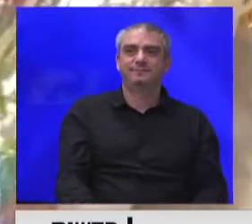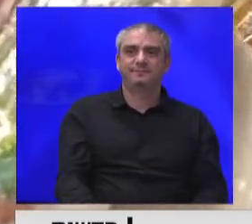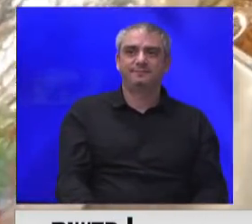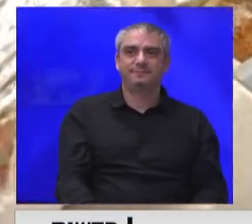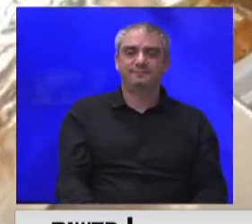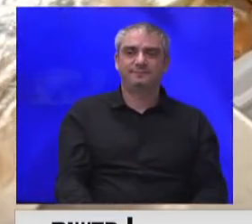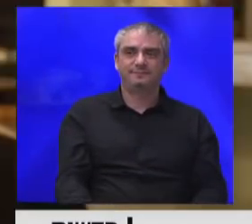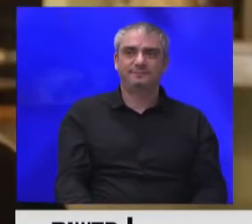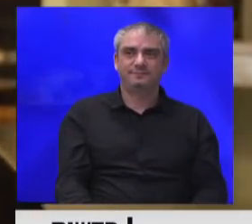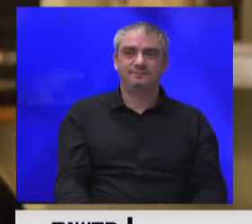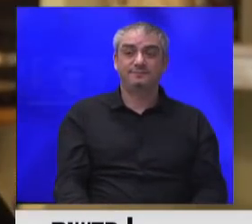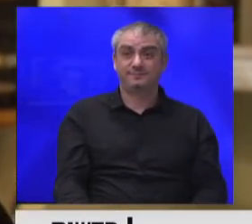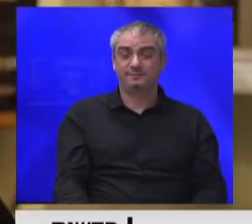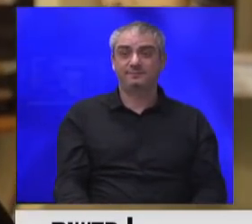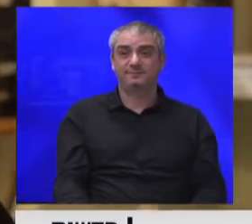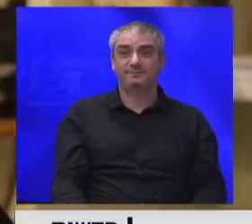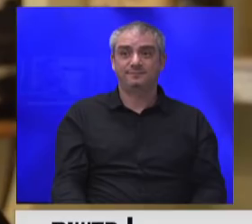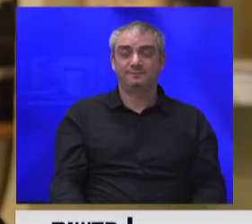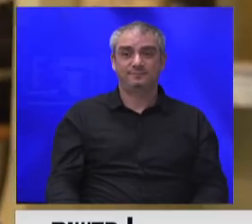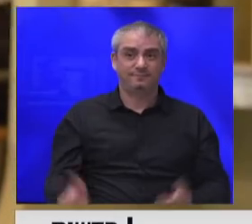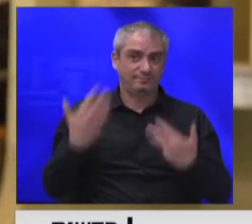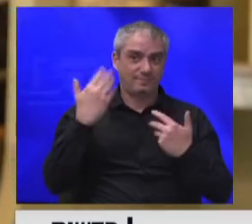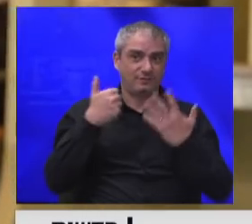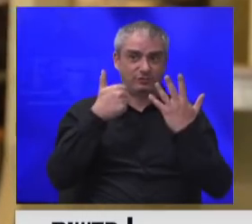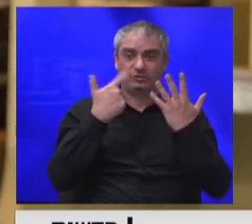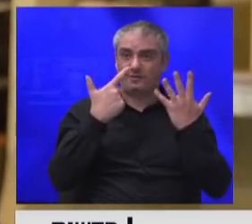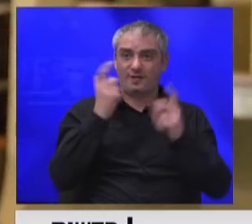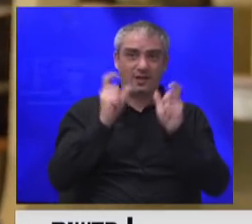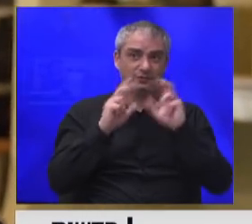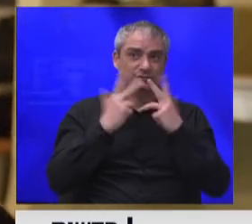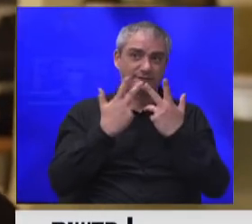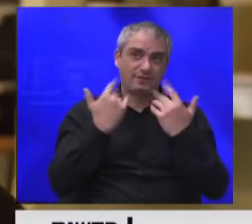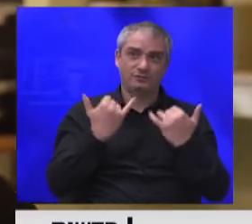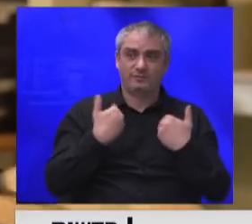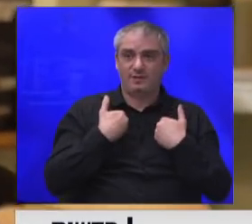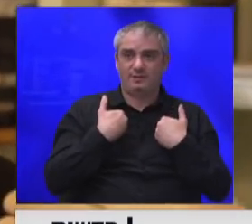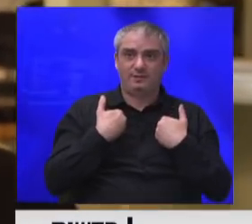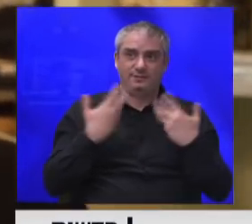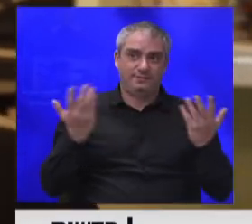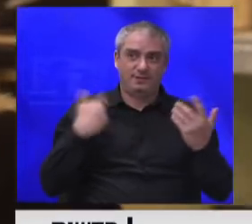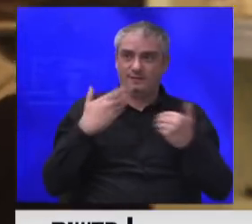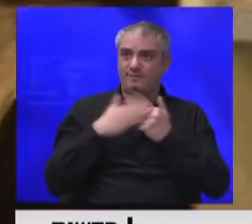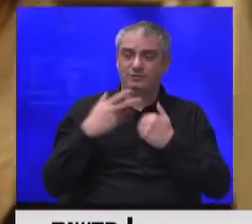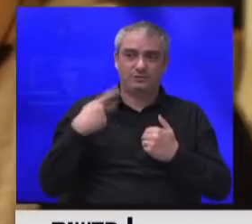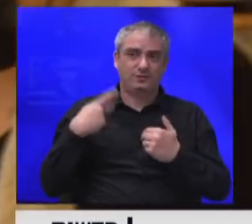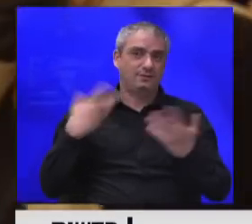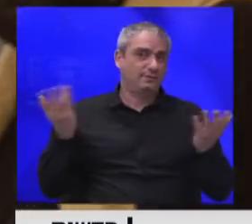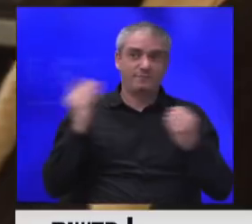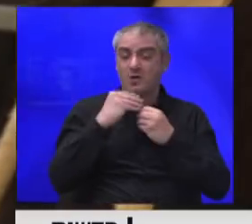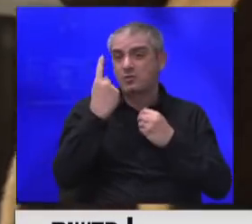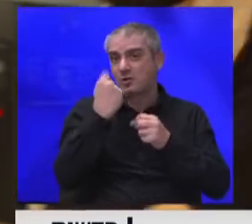עבודה מאוד מאוד קשה, זה אומנה, זה נטל שהיה פעם על 6-7 אנשי צוות, שעכשיו נופל עליי, על אשתי מיטל ועל עוד עובד,